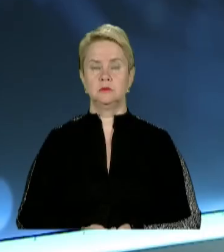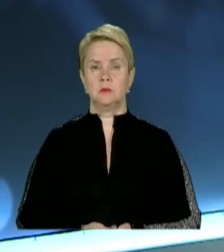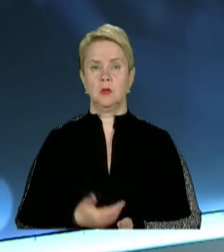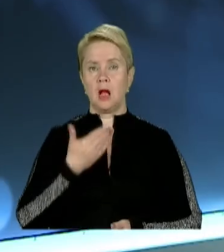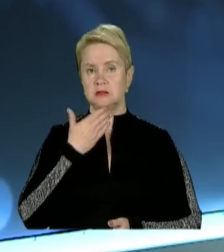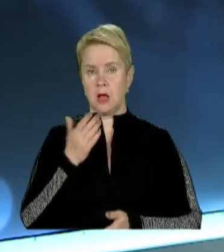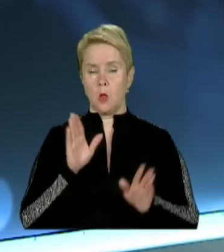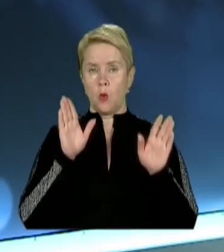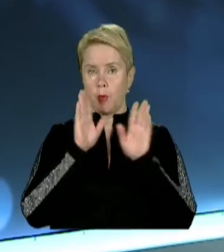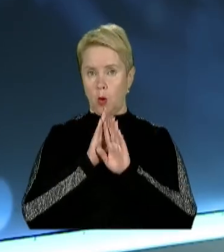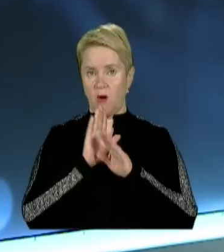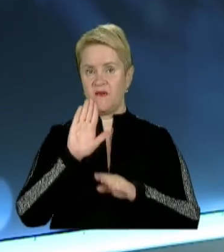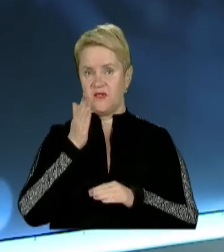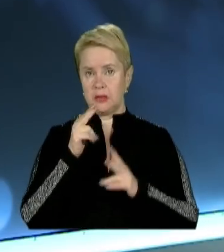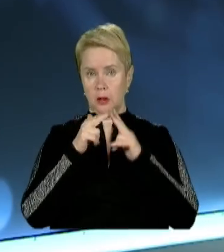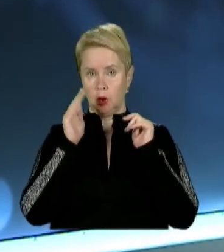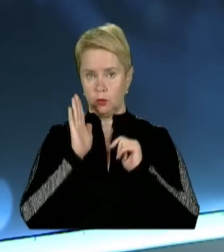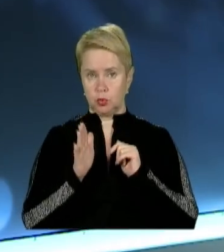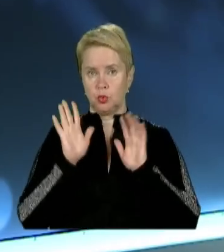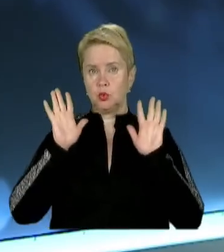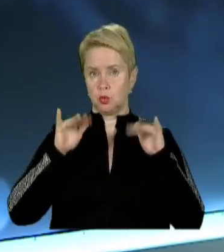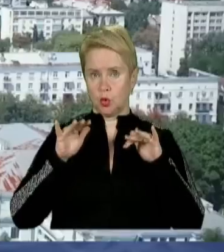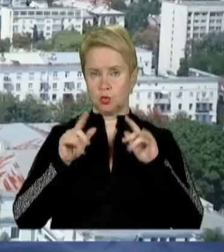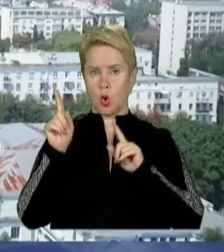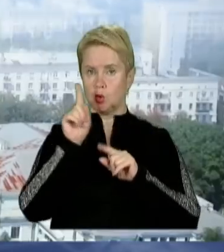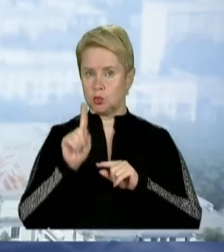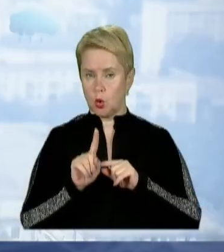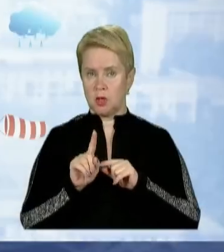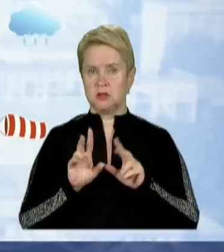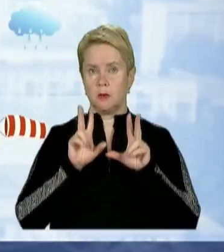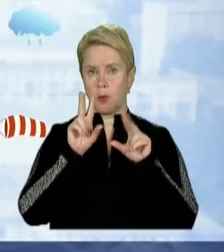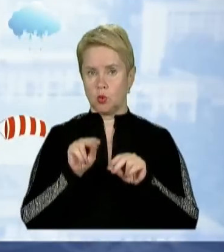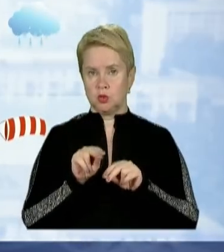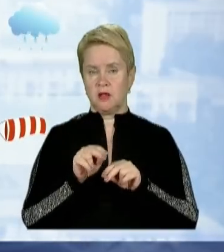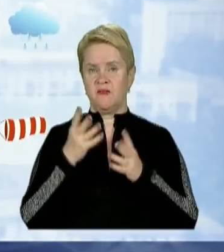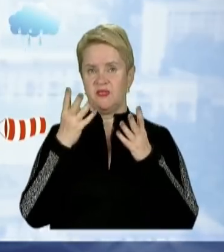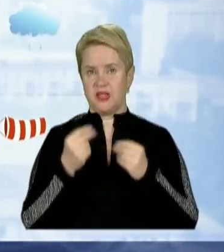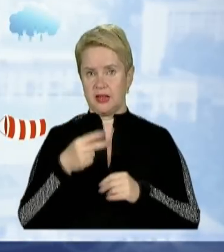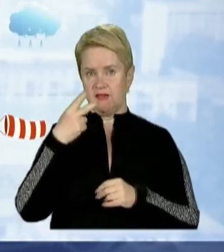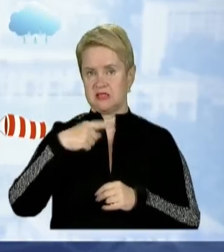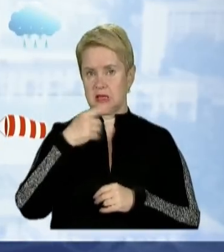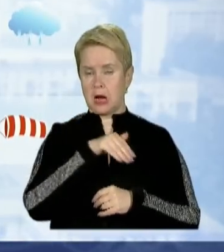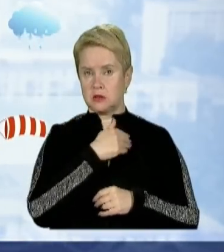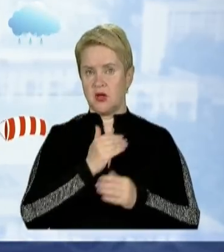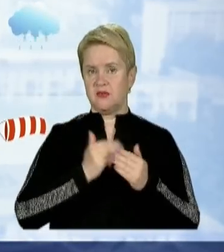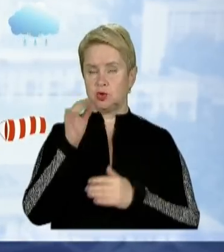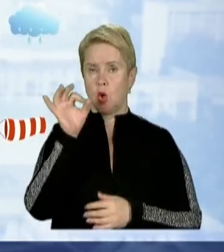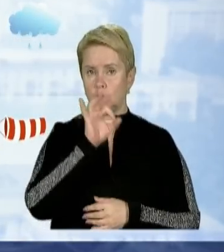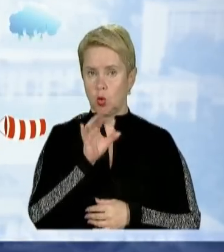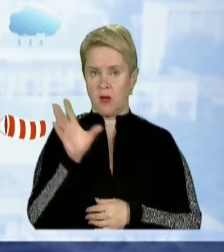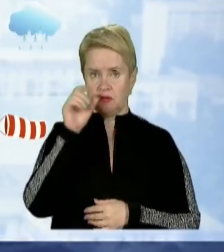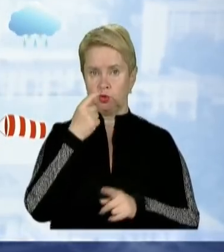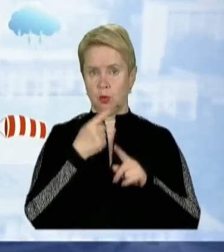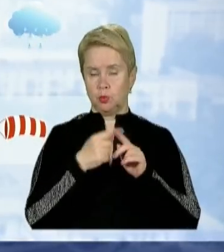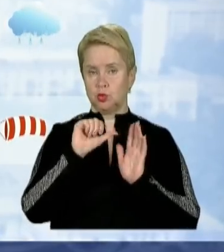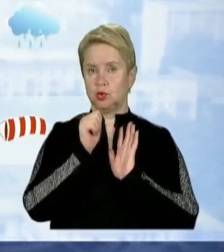І наостанок про погоду. У вівторок у Дніпрі буде дощ із грозою. Синоптики прогнозують вдень 21 градус вище нуля, вночі